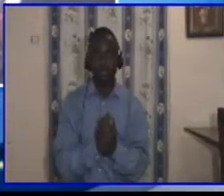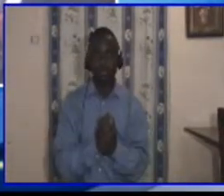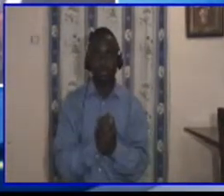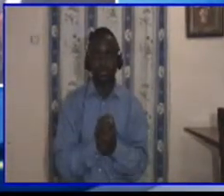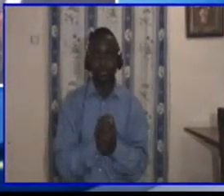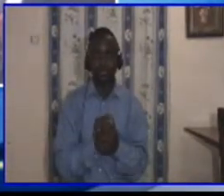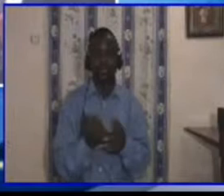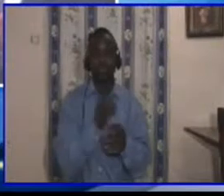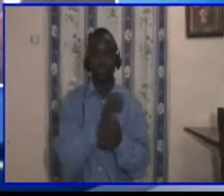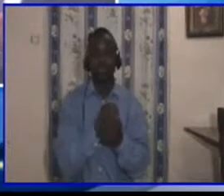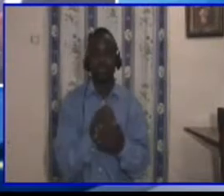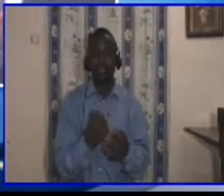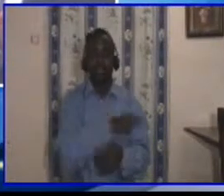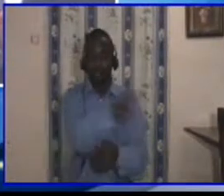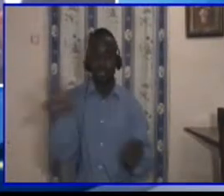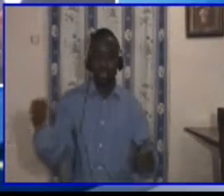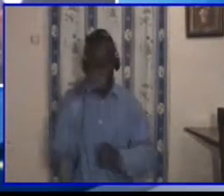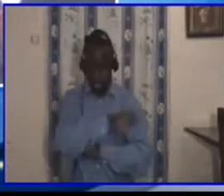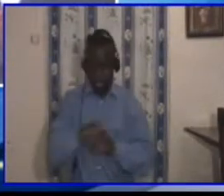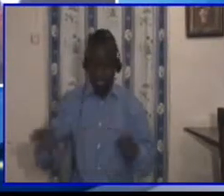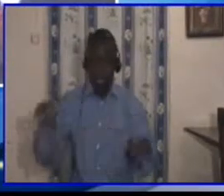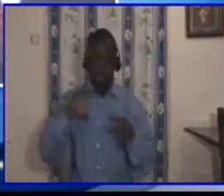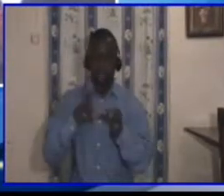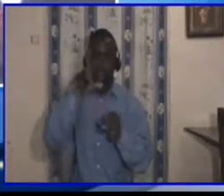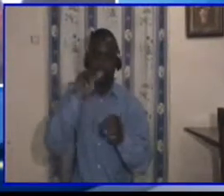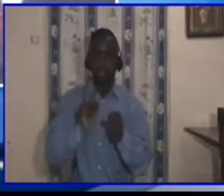voi credete le promesse